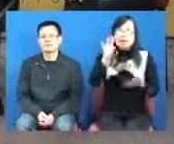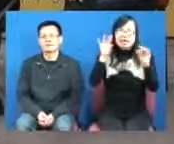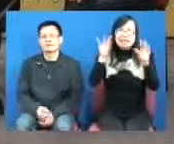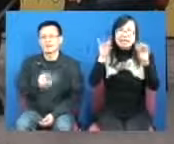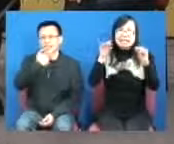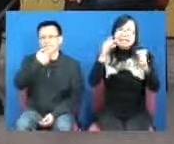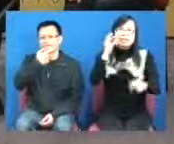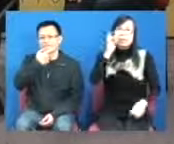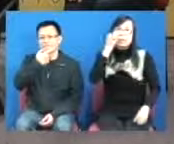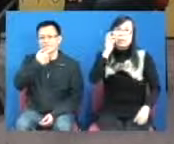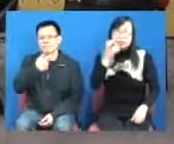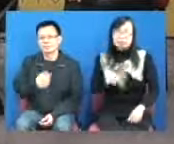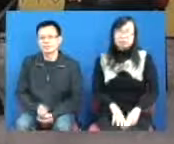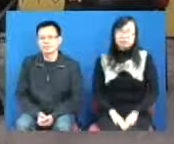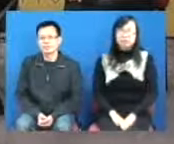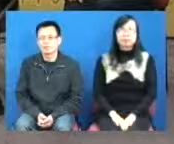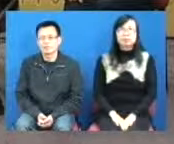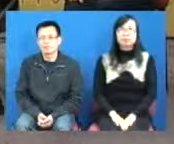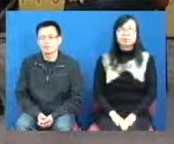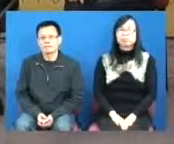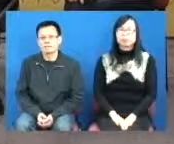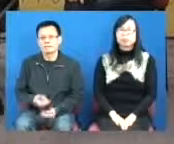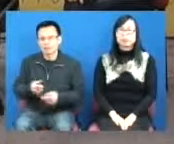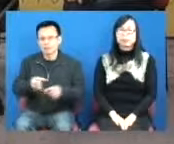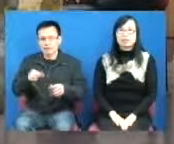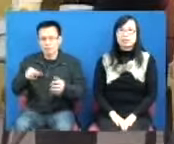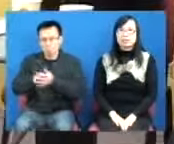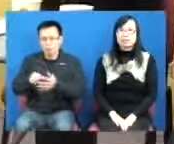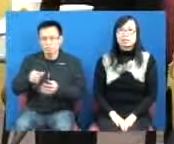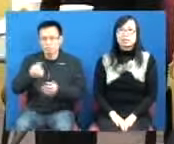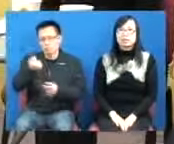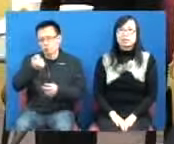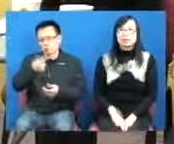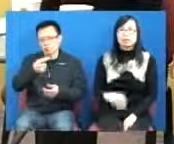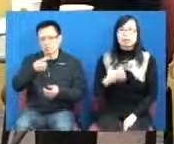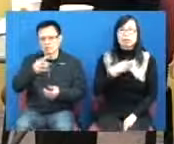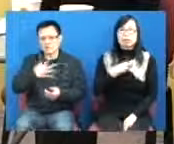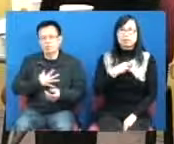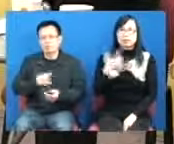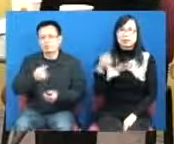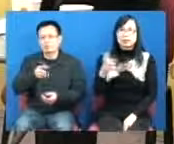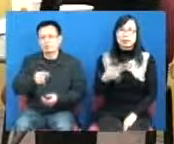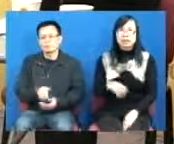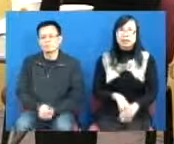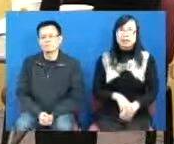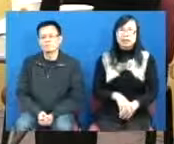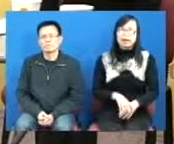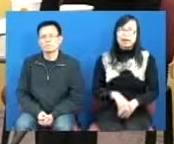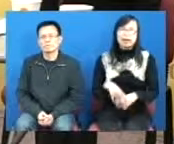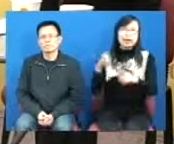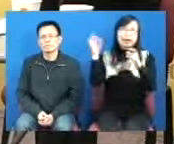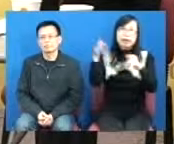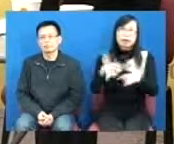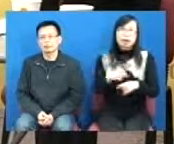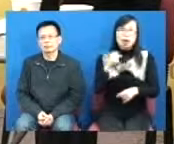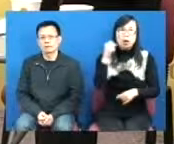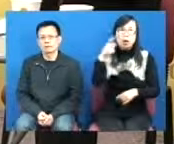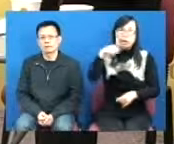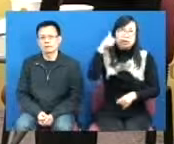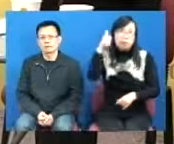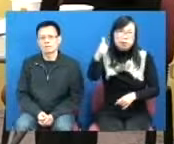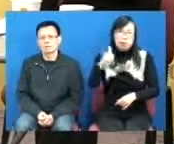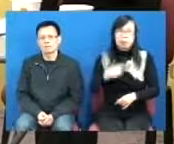粟米最糟就是你一件事我覺得其實從來都覺得精英是好東西